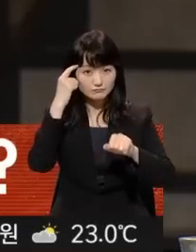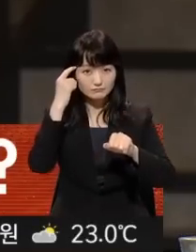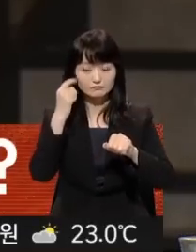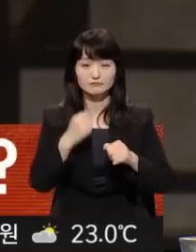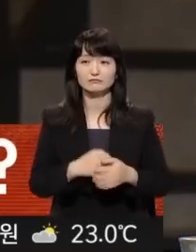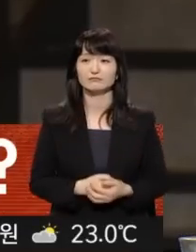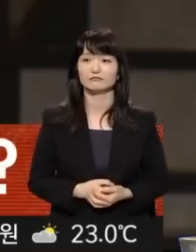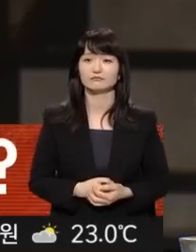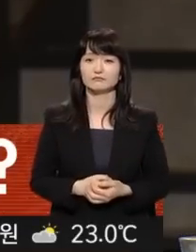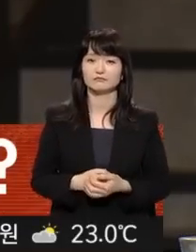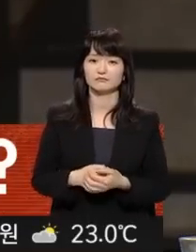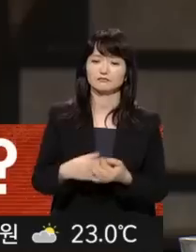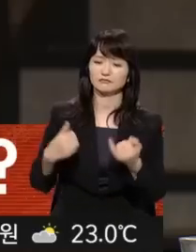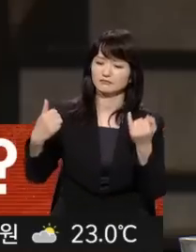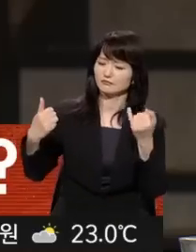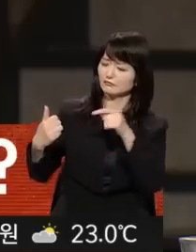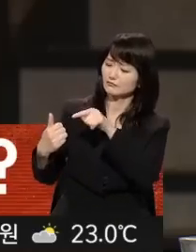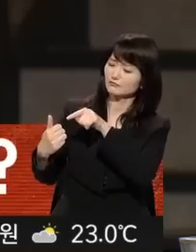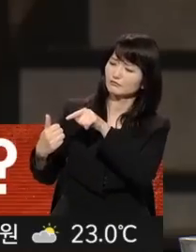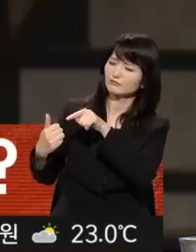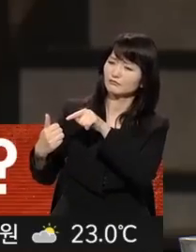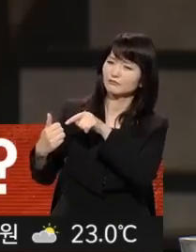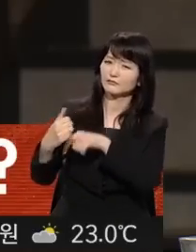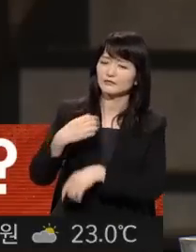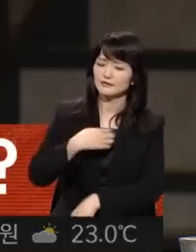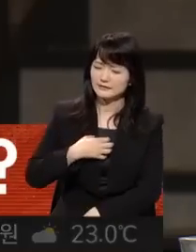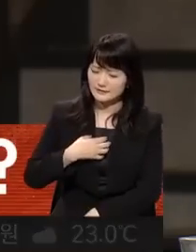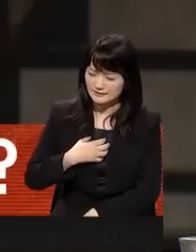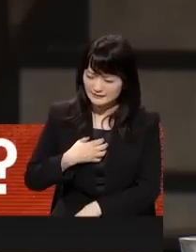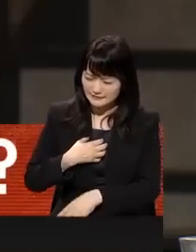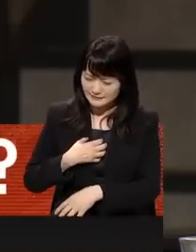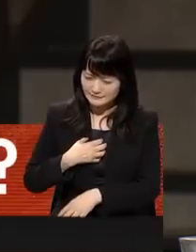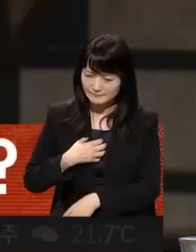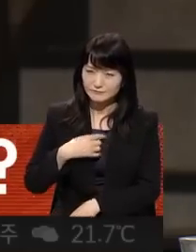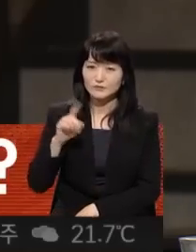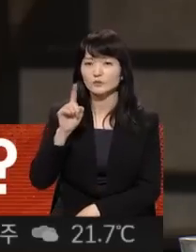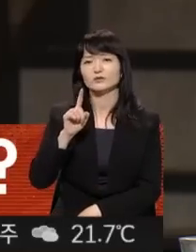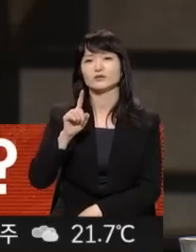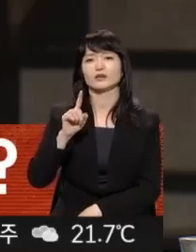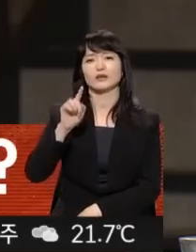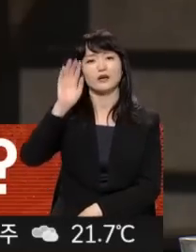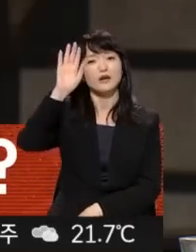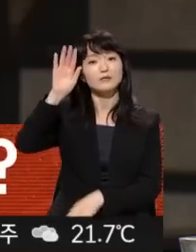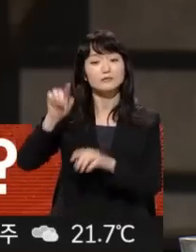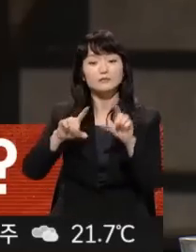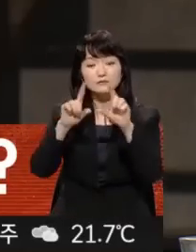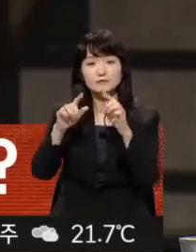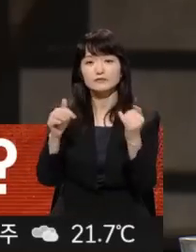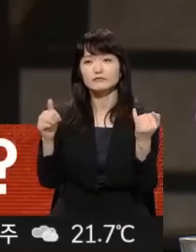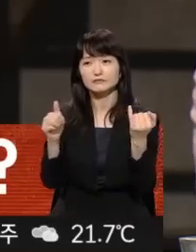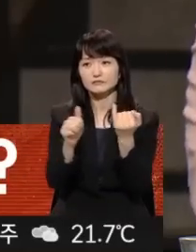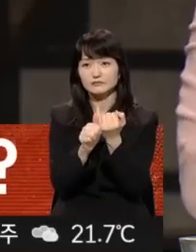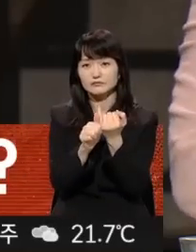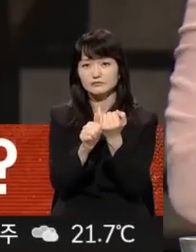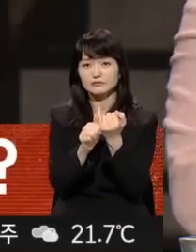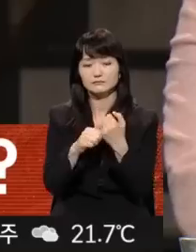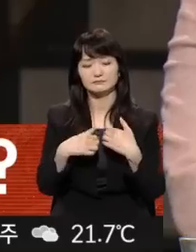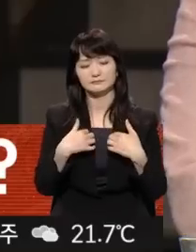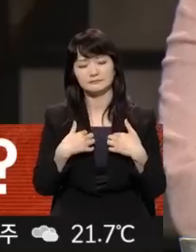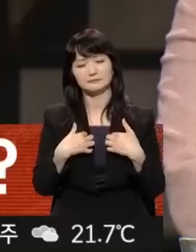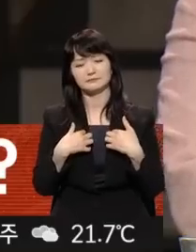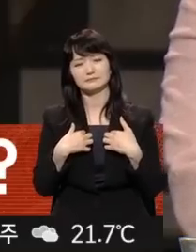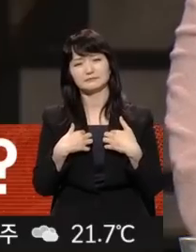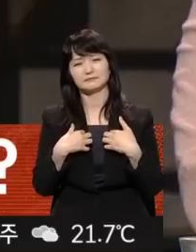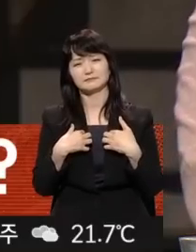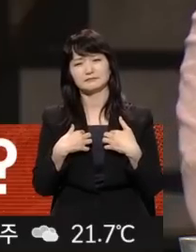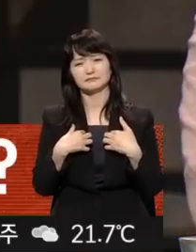있는데이 상대 같은 경우는 저게 너무 괴로우면 앞으로 살면서이 결혼의 어떤 그 재미라든가